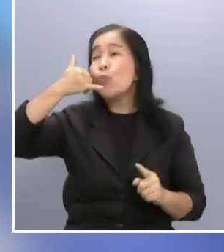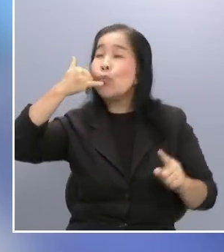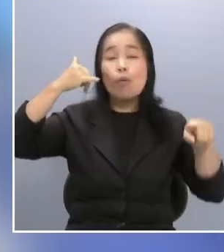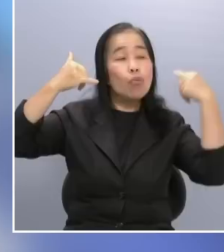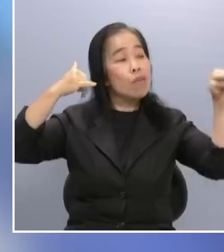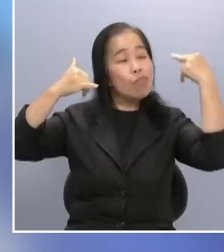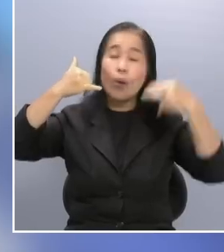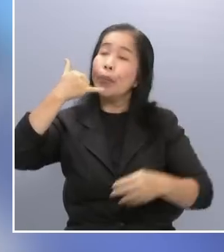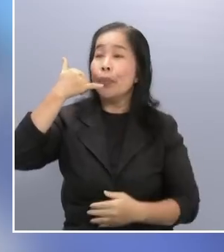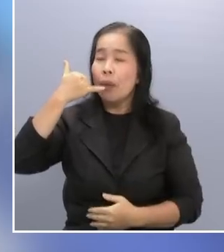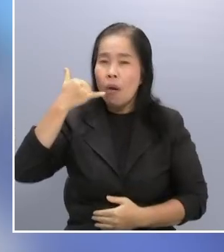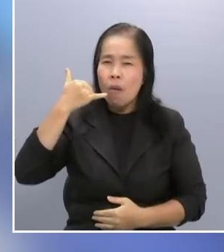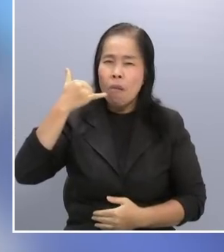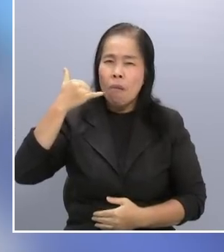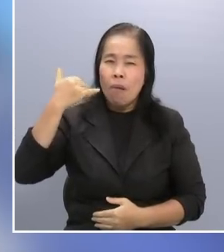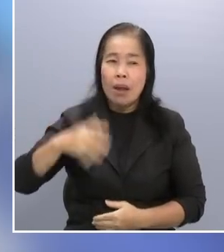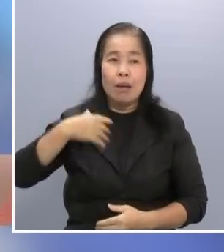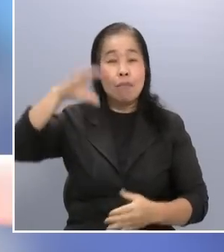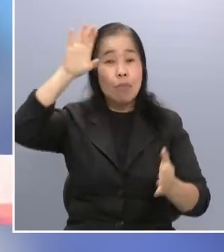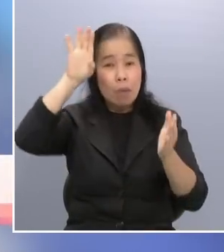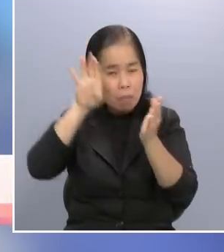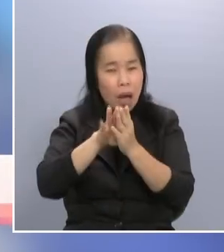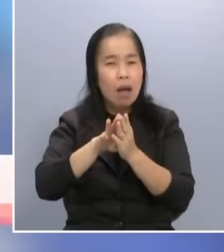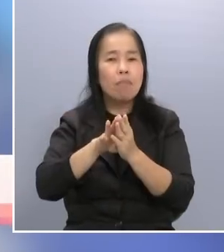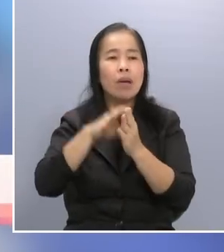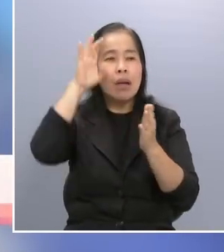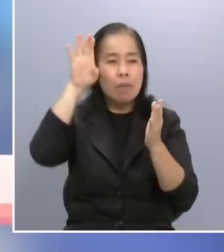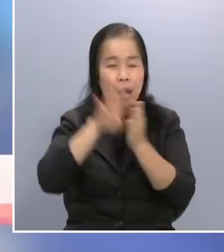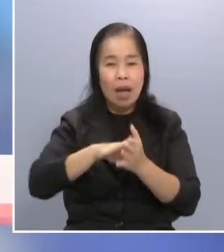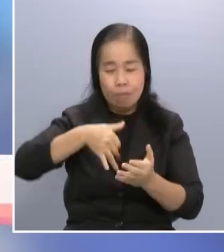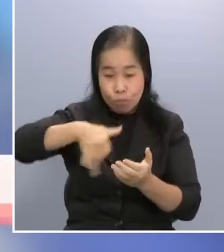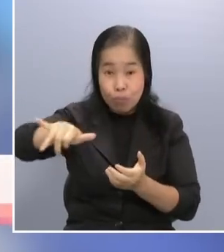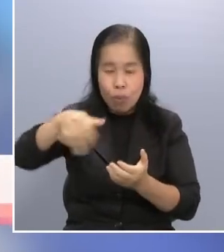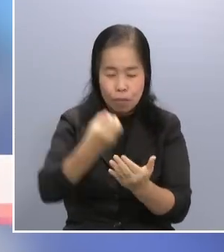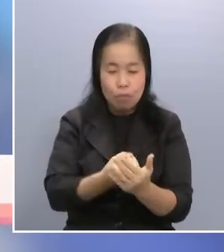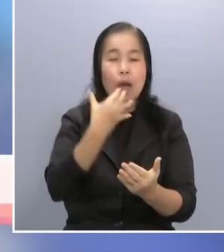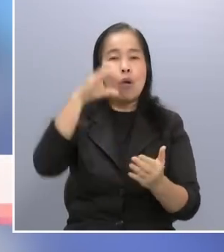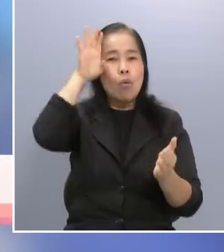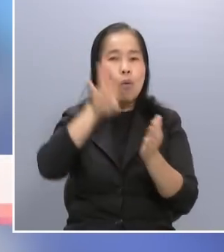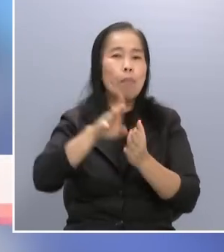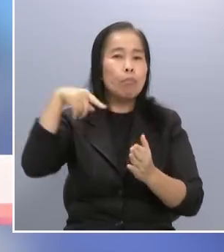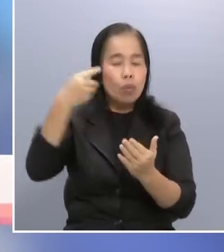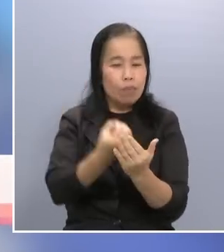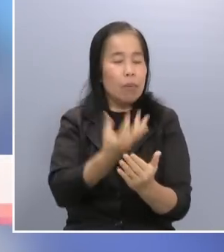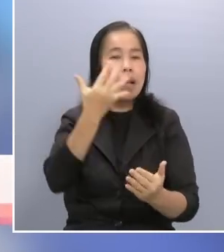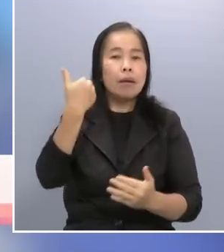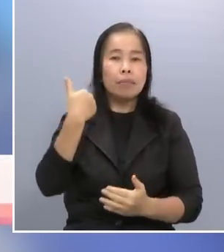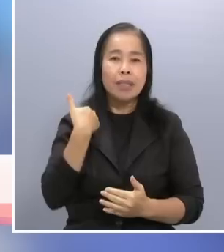าแล้วยังมีการตั้งรูปโปรไฟล์ตอนเวลาโทรเข้าไปเนี่ยนะฮะให้เป็นรูปผู้หญิงคนนี้แบบเต็มจอด้วย